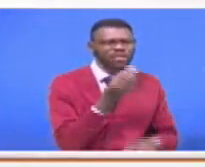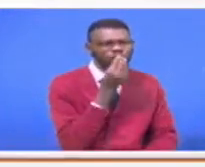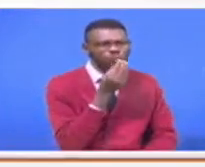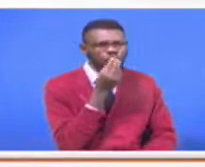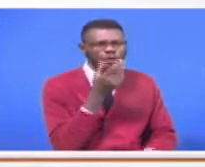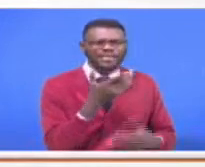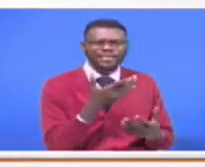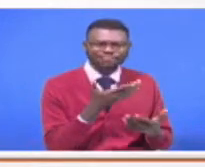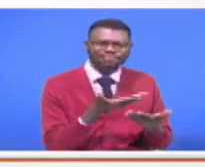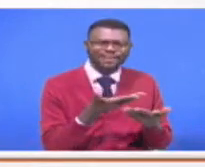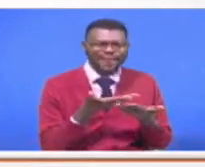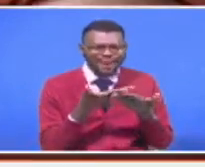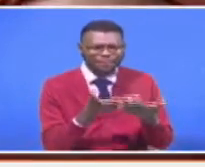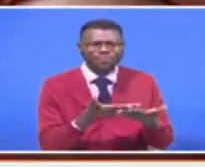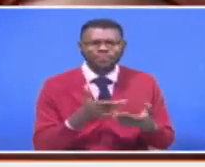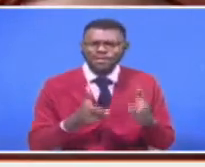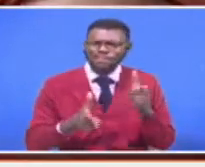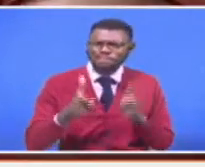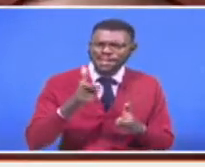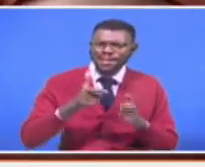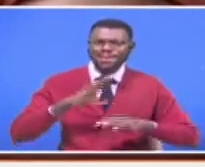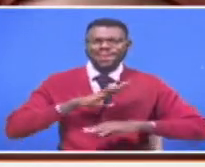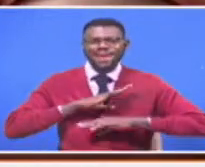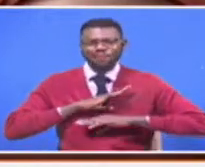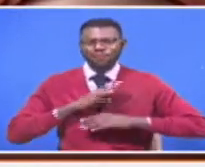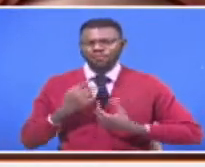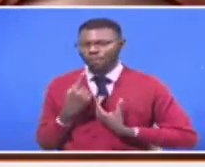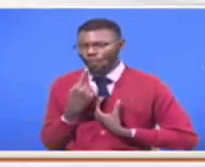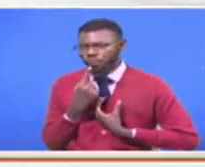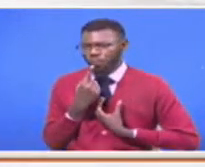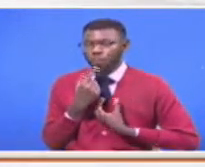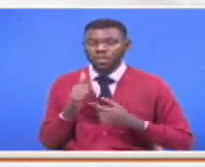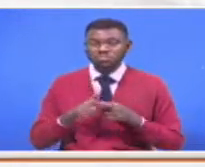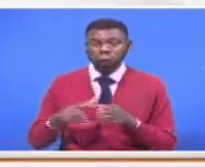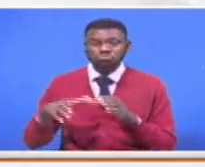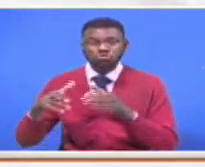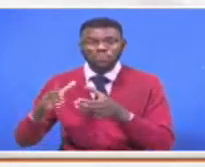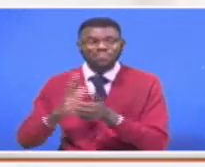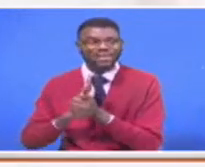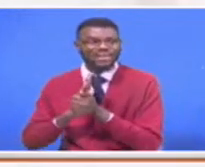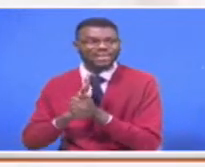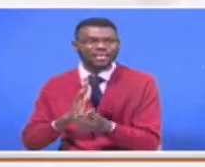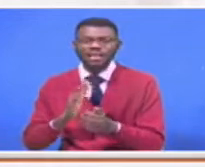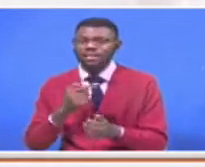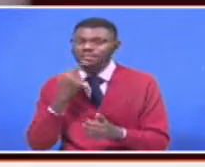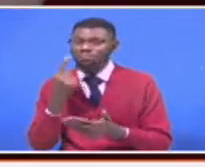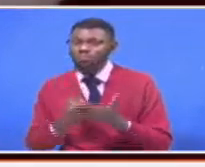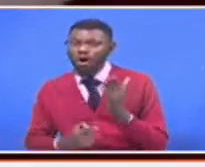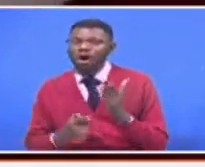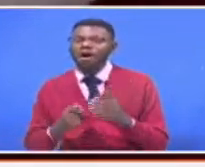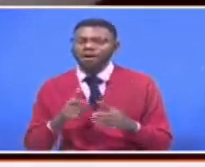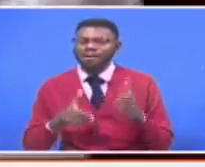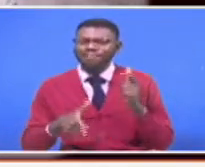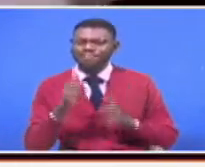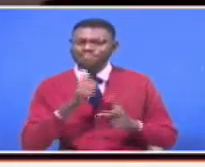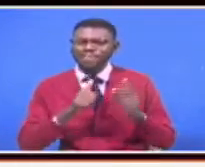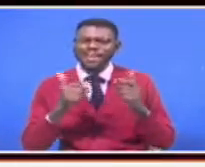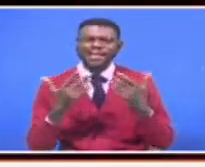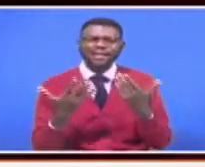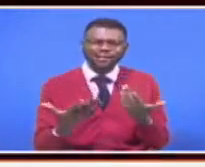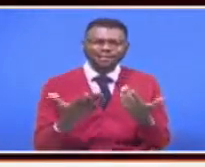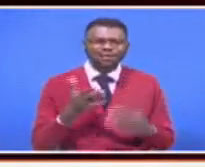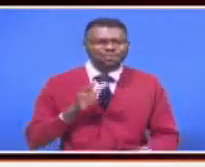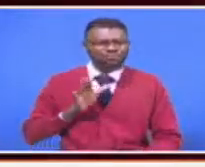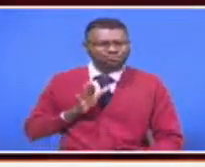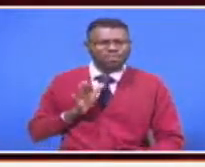kumwezesha kutoa maziwa ya kutosha. Kwa mujibu ya wataalamu wa lishe bora, maziwa ya mama humpatia mtoto virutubisho